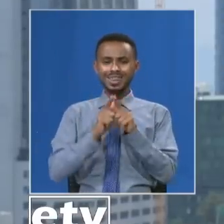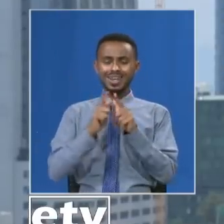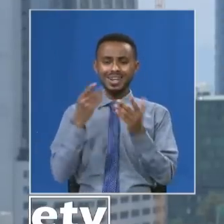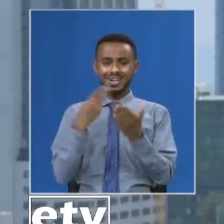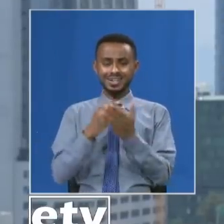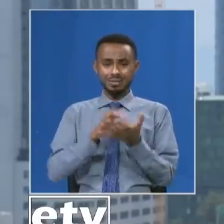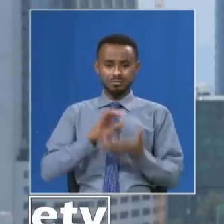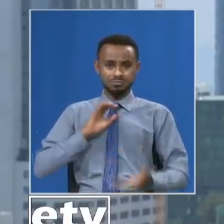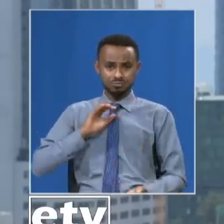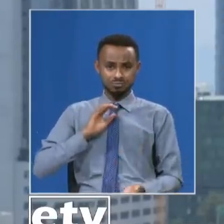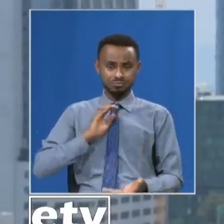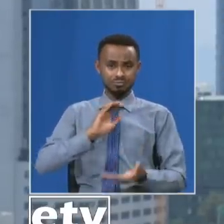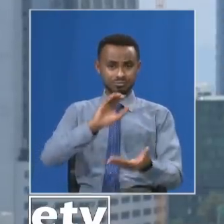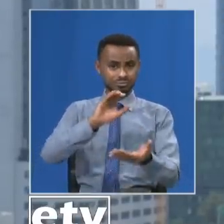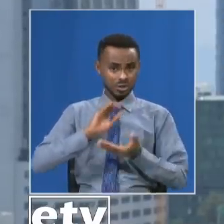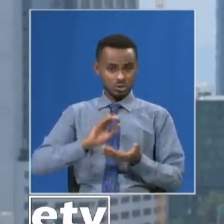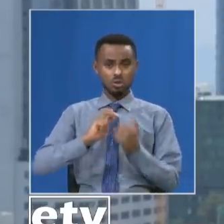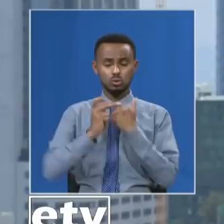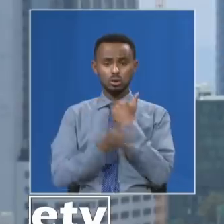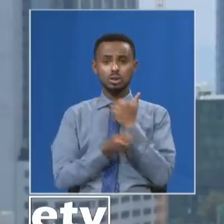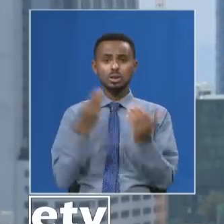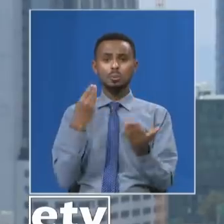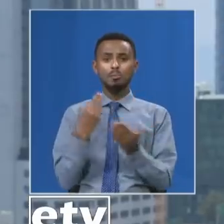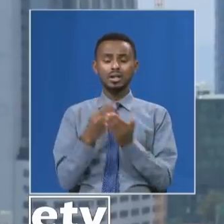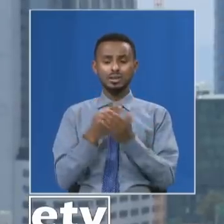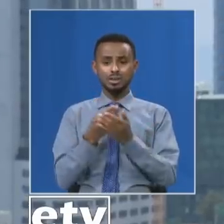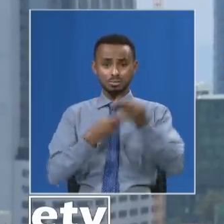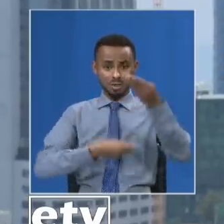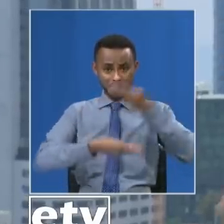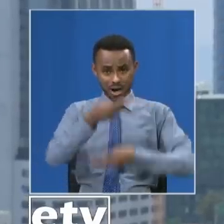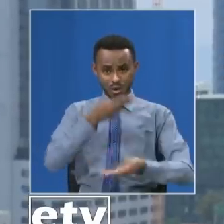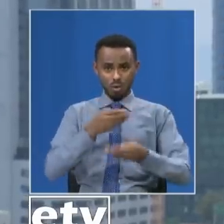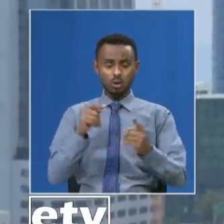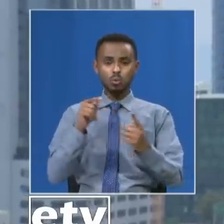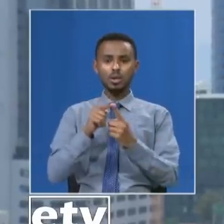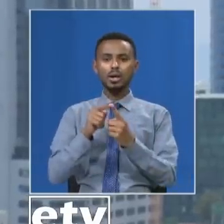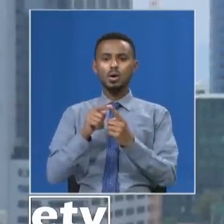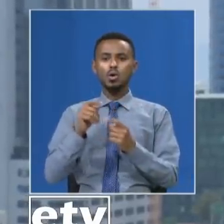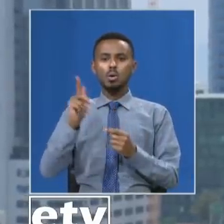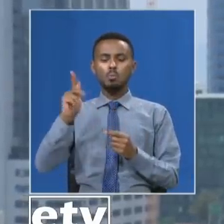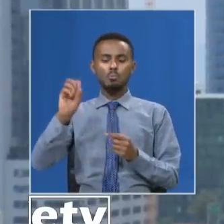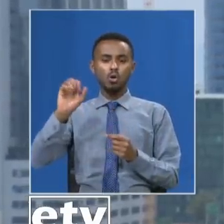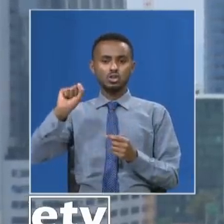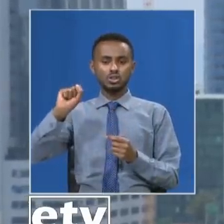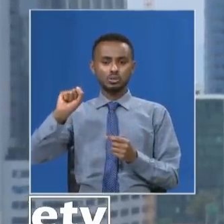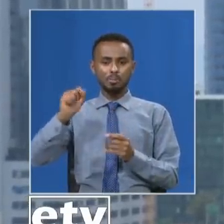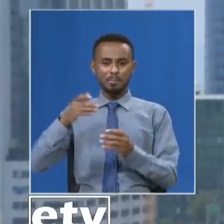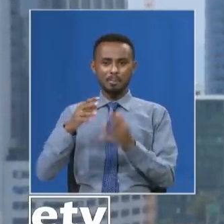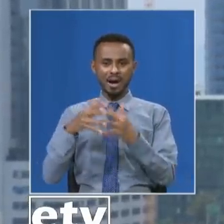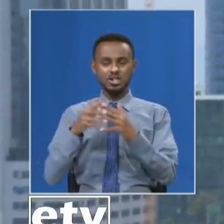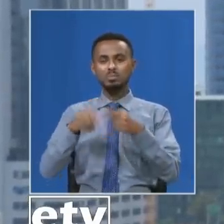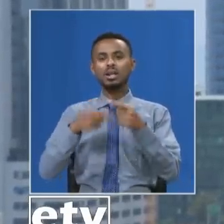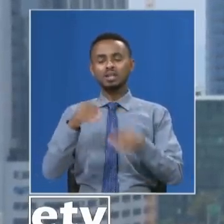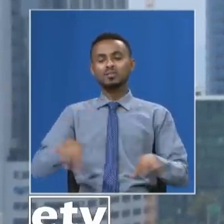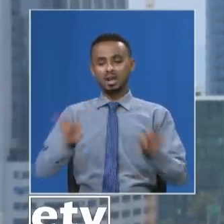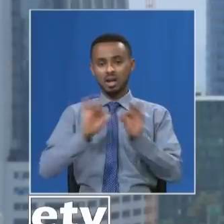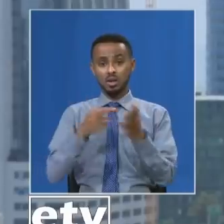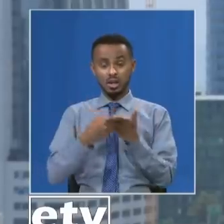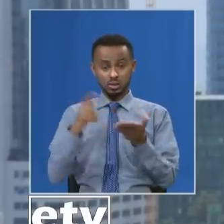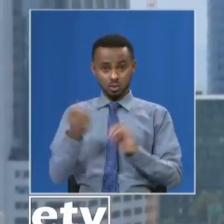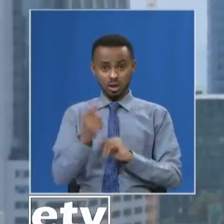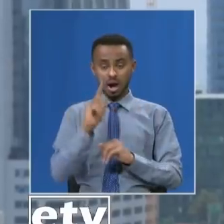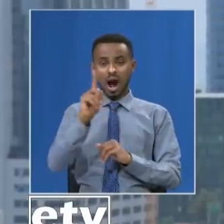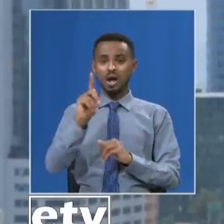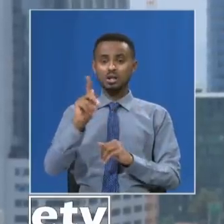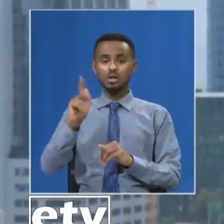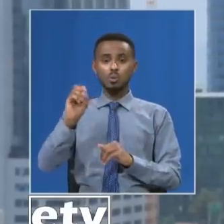ለውጥ የሚያደርጉ ድርጅቶች በጥሬ ገንዘብ ከመለዋወጥ ወደ ፖስት ማሽን መሄድ አስፈልጊ ነው የሚሆነው። ይሄም ሲሆን